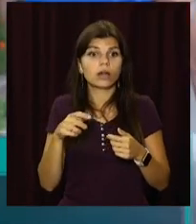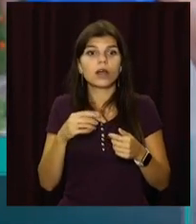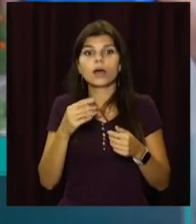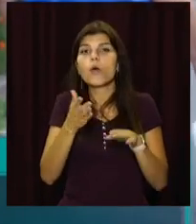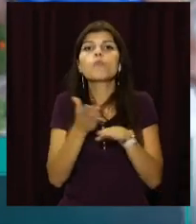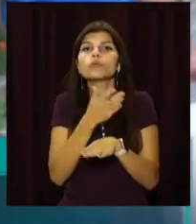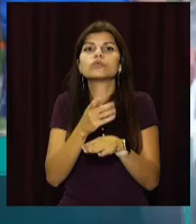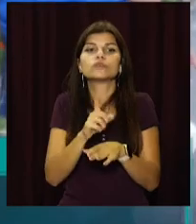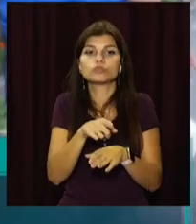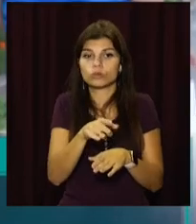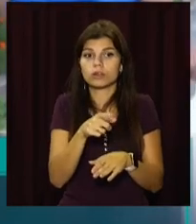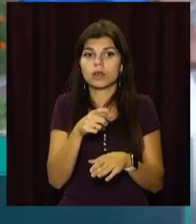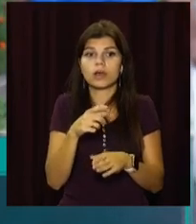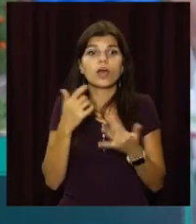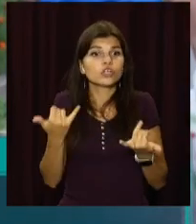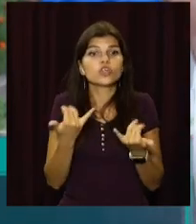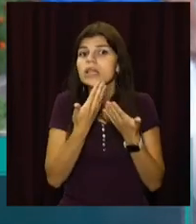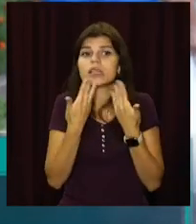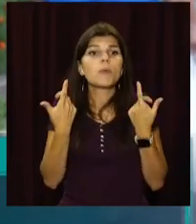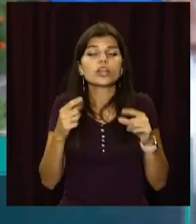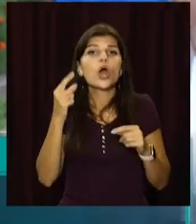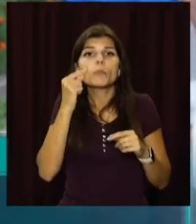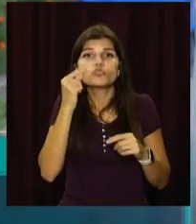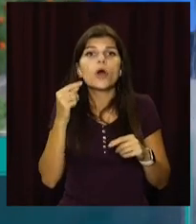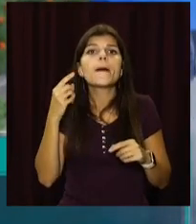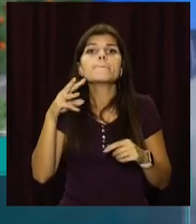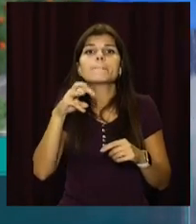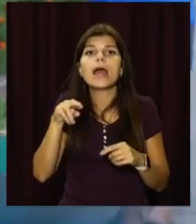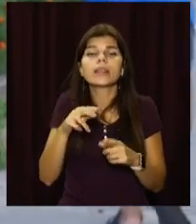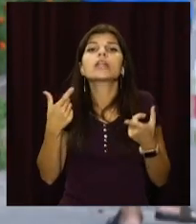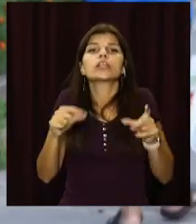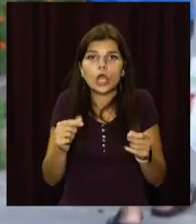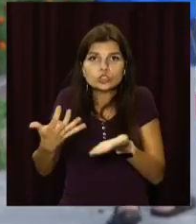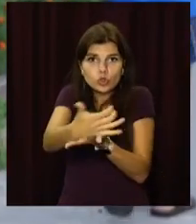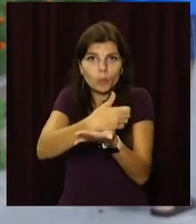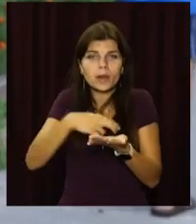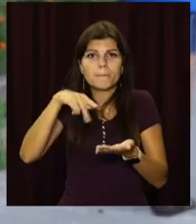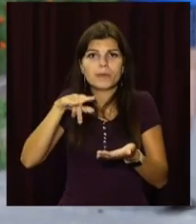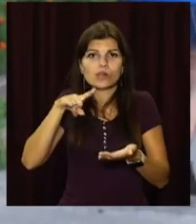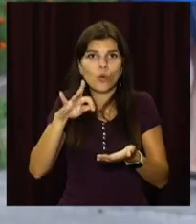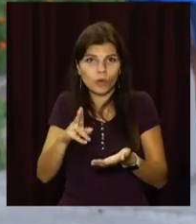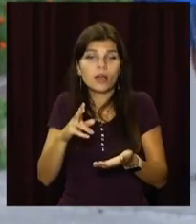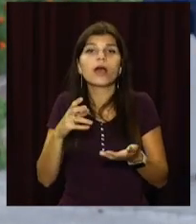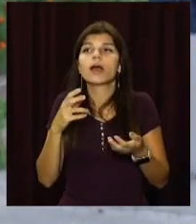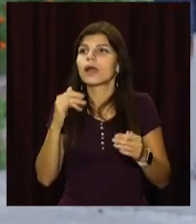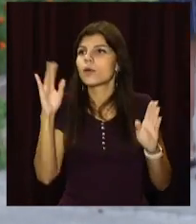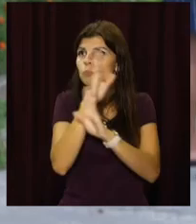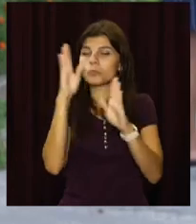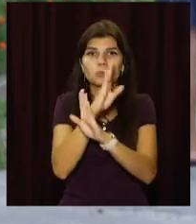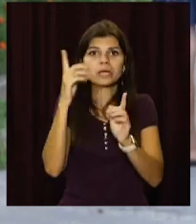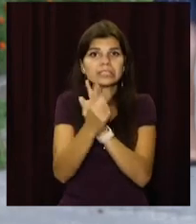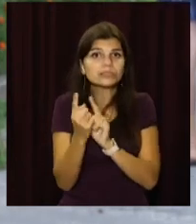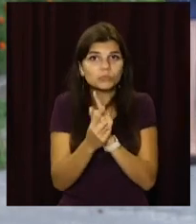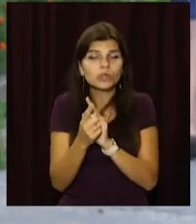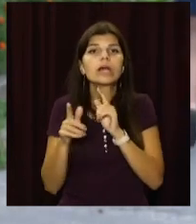призводить до того, що практично нема де бджолам збирати мед. Зміна клімату, яка також, в принципі,